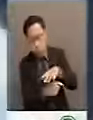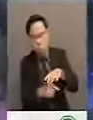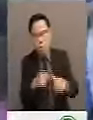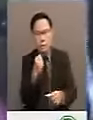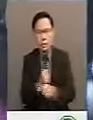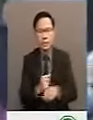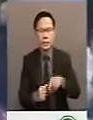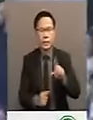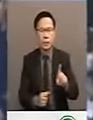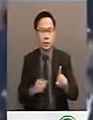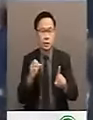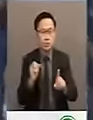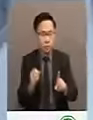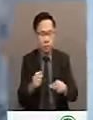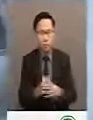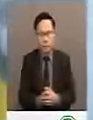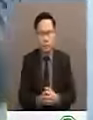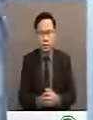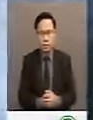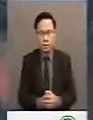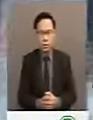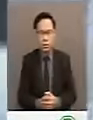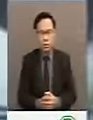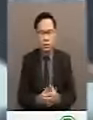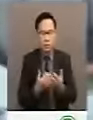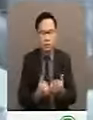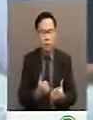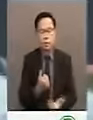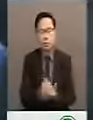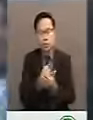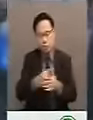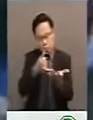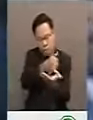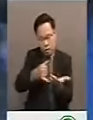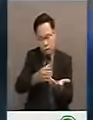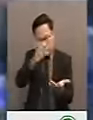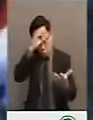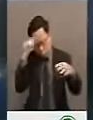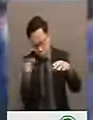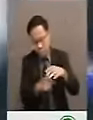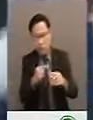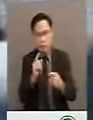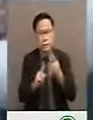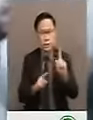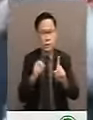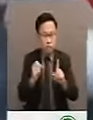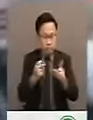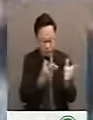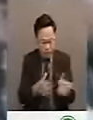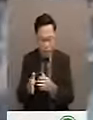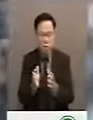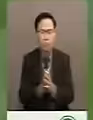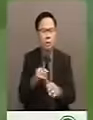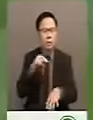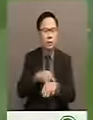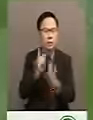ม่ากับโรนัลโดก่อนหน้านี้มีโอกาสยิงแต่ยิงไม่ได้ครับเป็นกองหลังขึ้นมาม่งแทนเลยครับเซโกรามอสครับขึ้นนำไปก่อน 1-0 นะครับแล้วหลังจากนั้นเนี่ยน